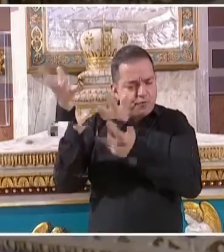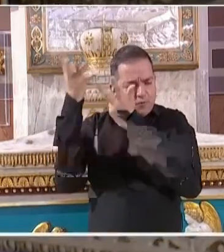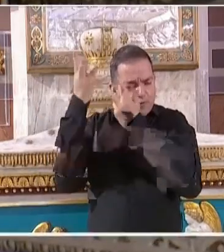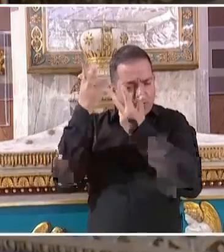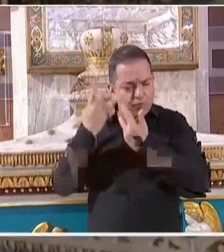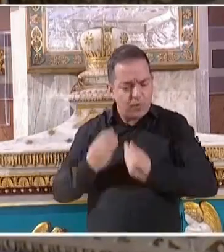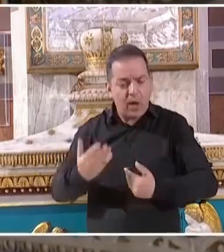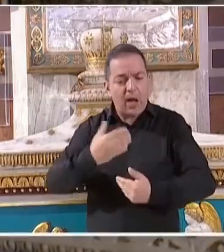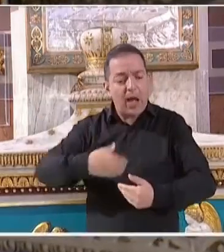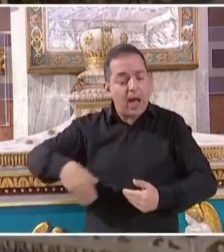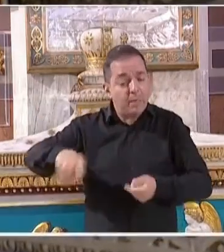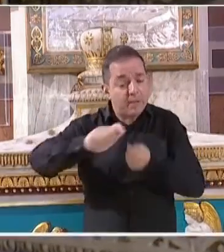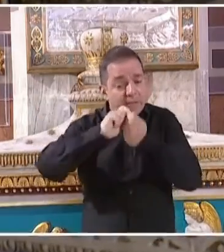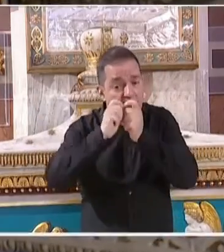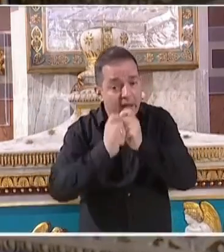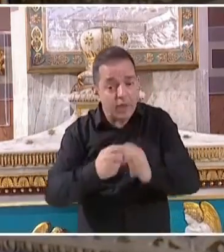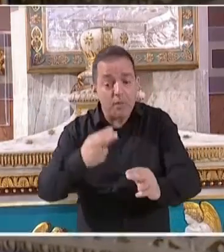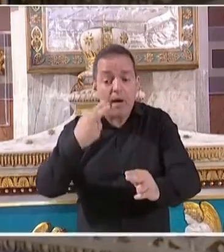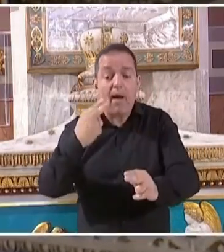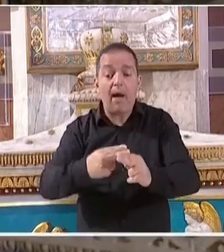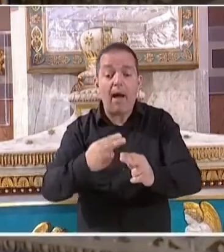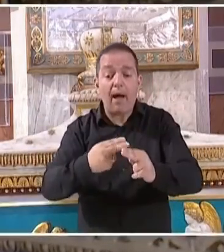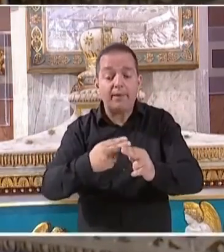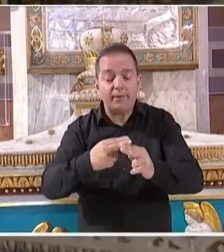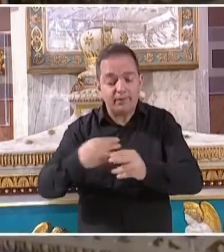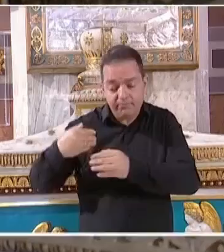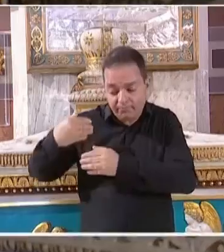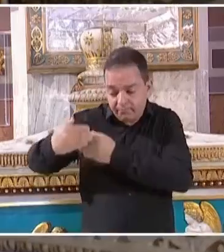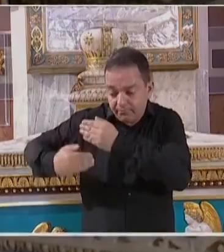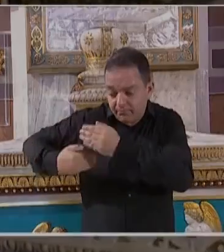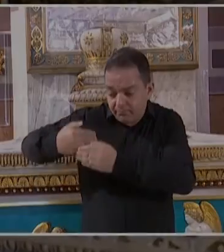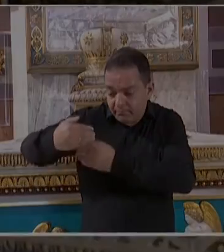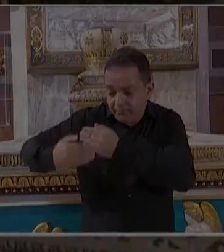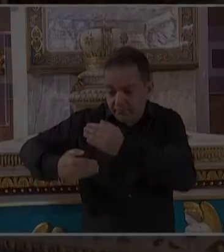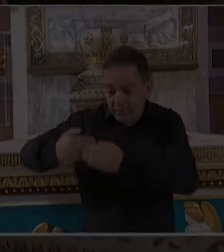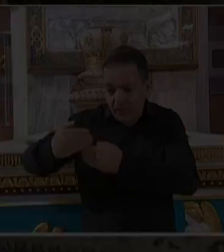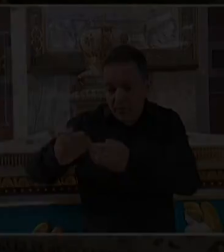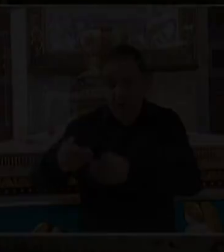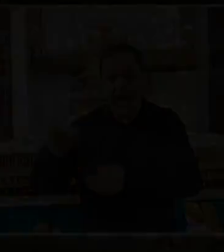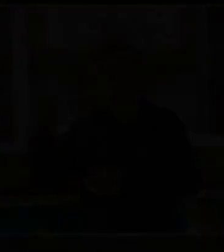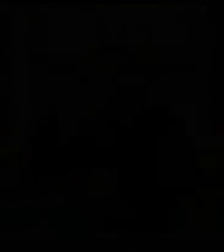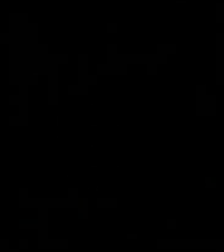άξιοι απόγονοι αξίων προγόνων.